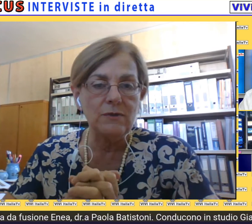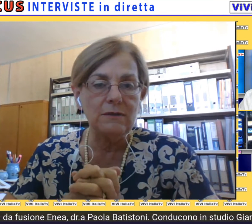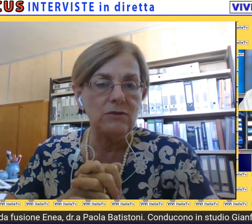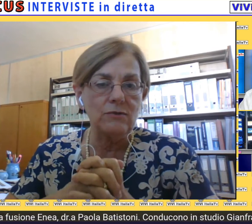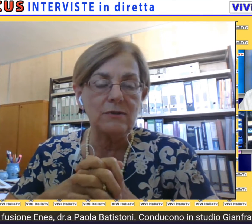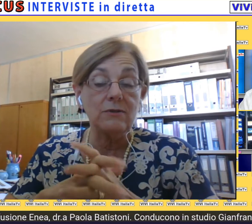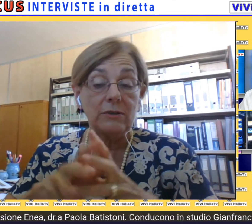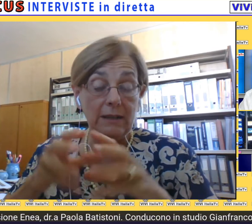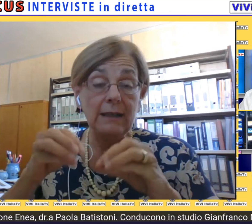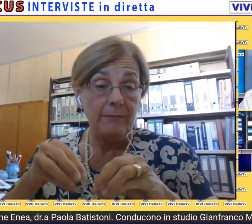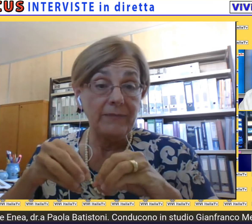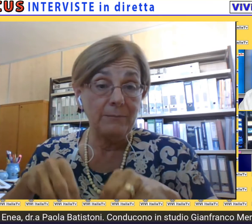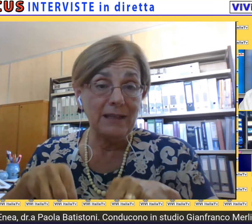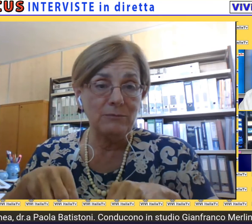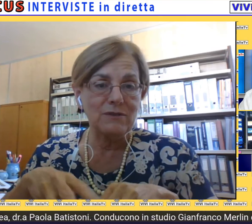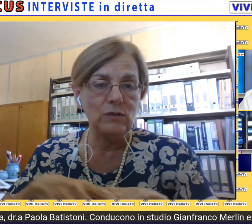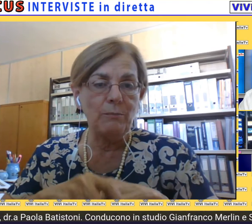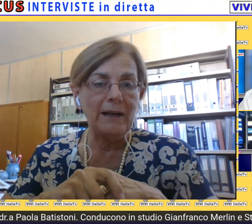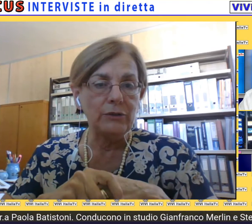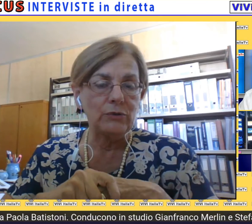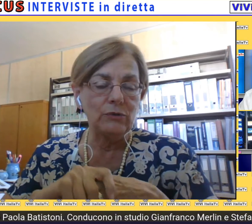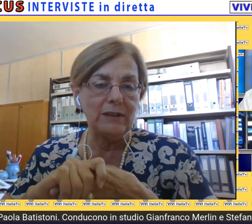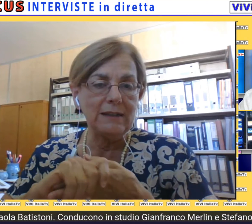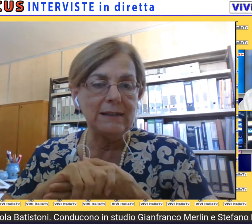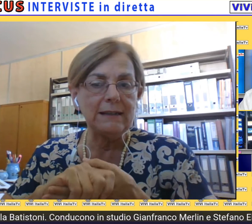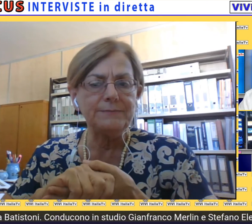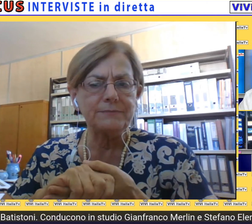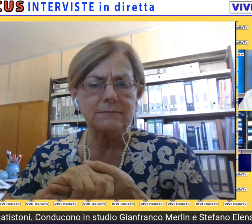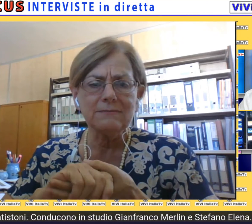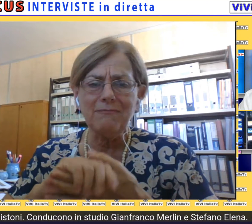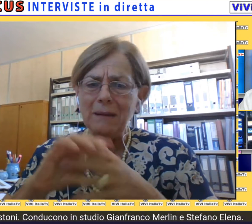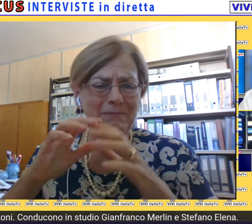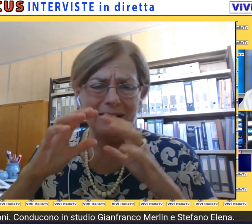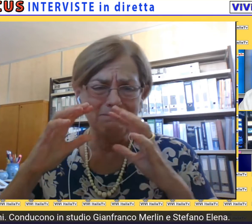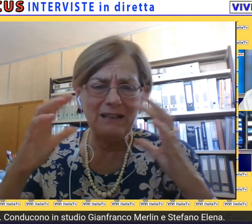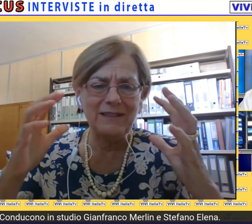tecniche di giunzione che abbiamo sviluppato noi in Enea,